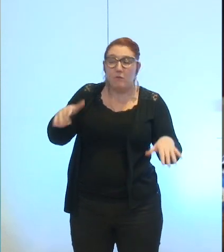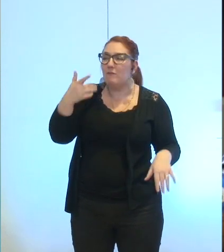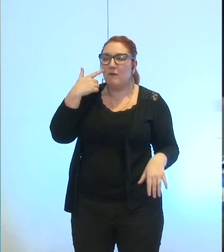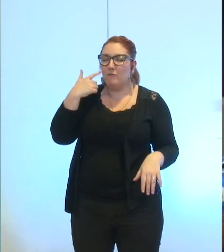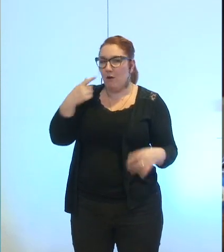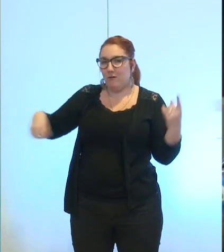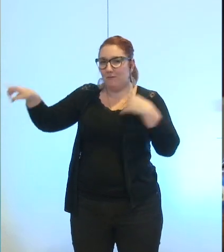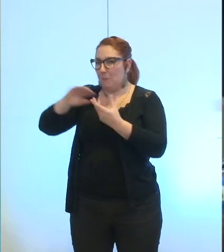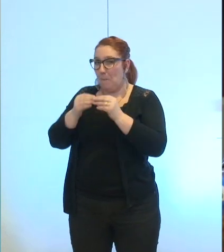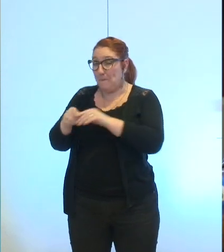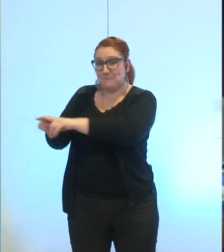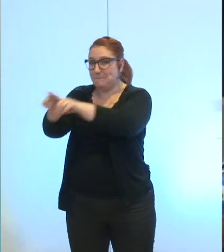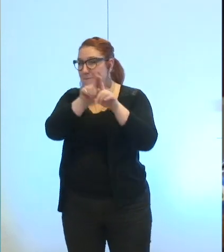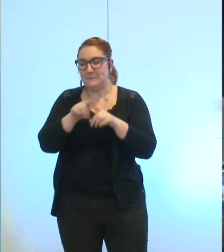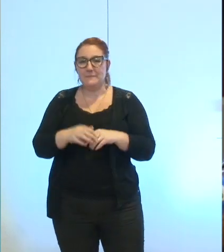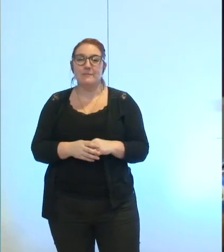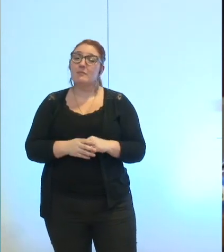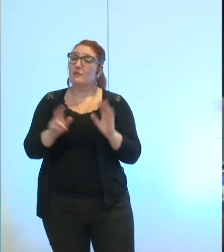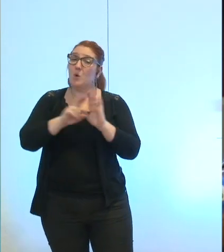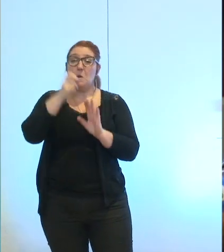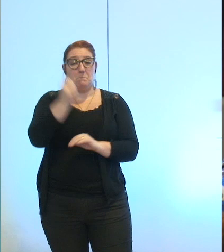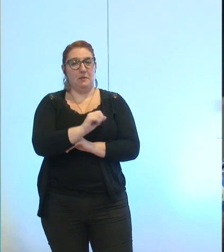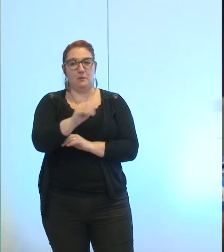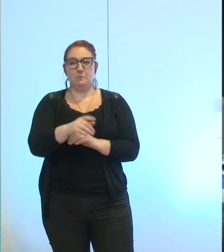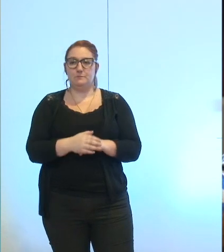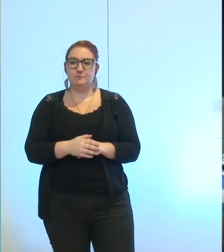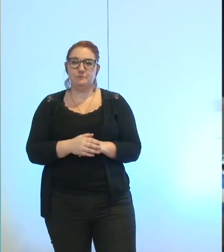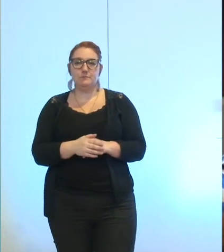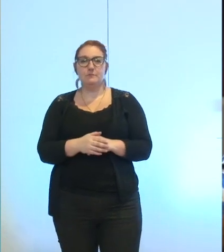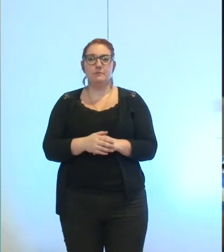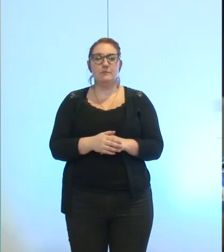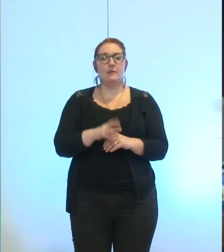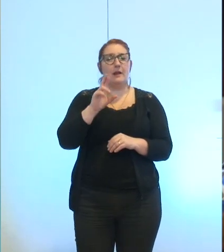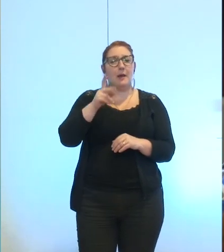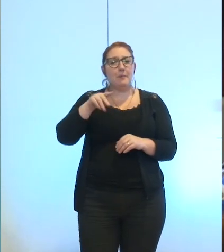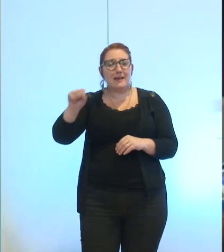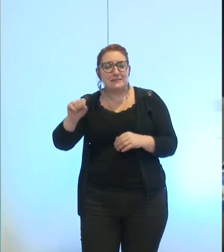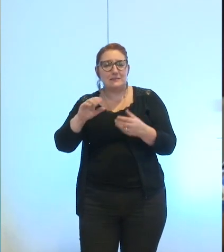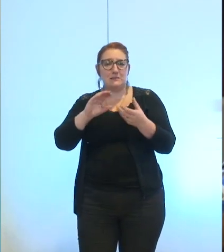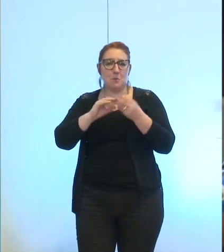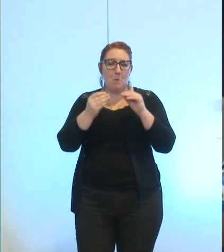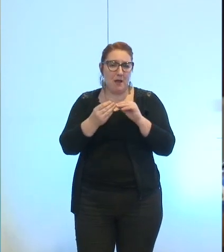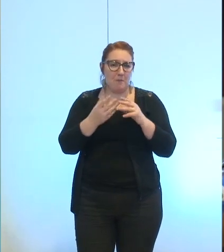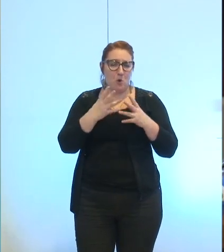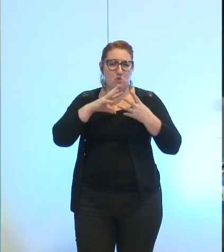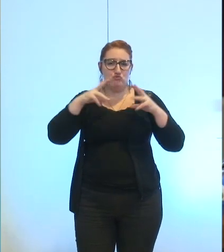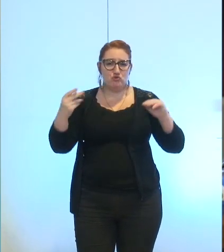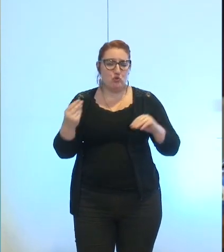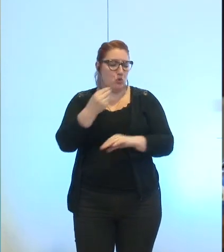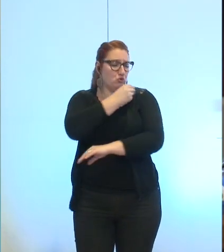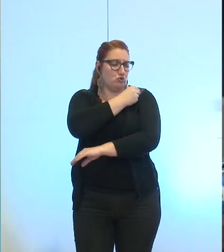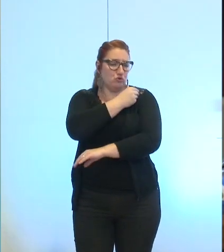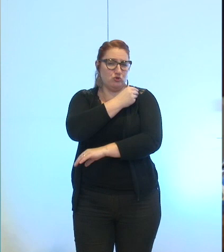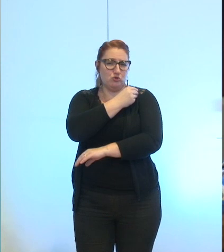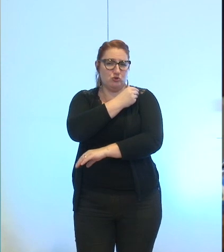le constater les RPS les troubles musculos l'éthique touche de multiples entreprises privées bien